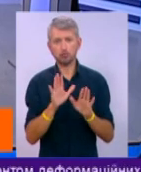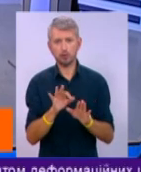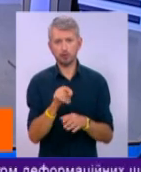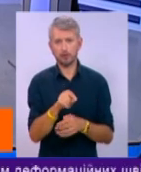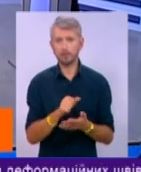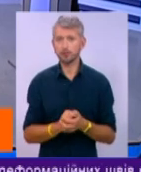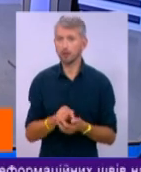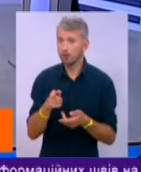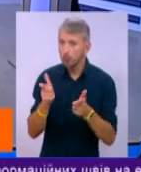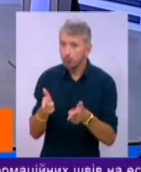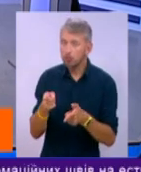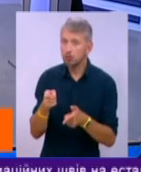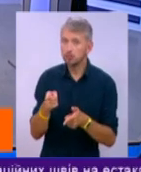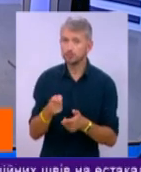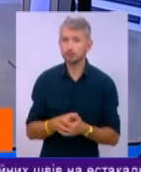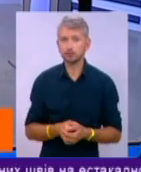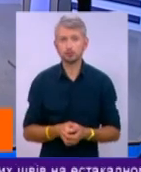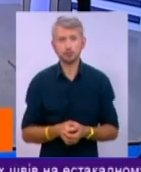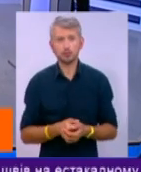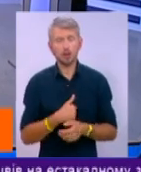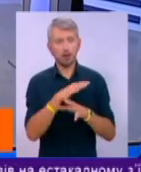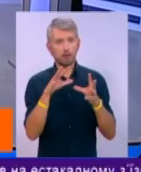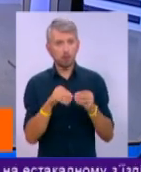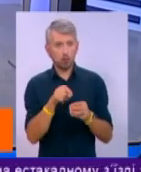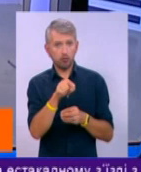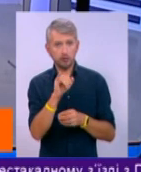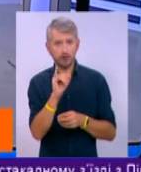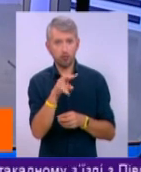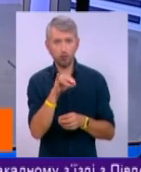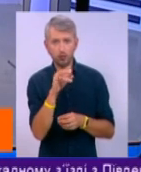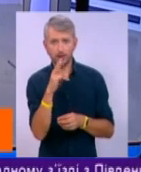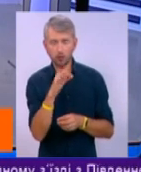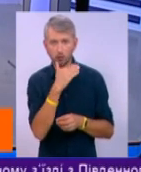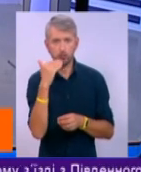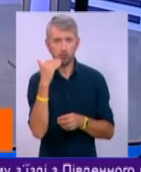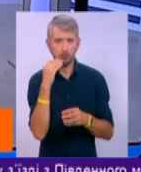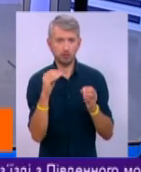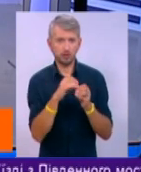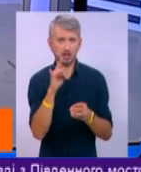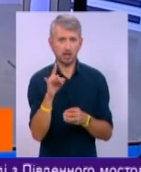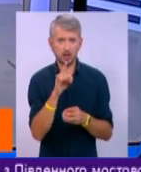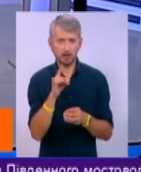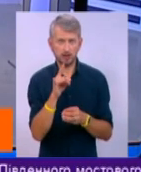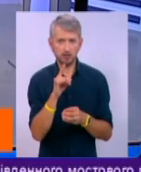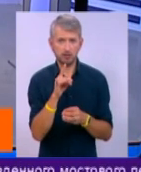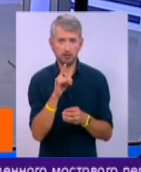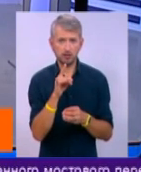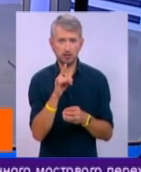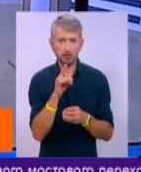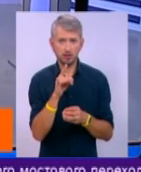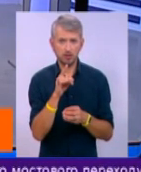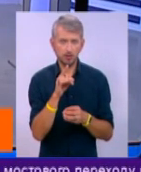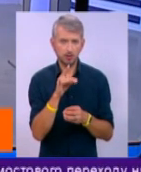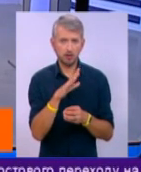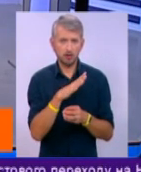корупцією. Пане Олександре, погоджуєтесь? Я в цілому з Ігорем Луценко вже, мабуть, не один десяток разів входився в